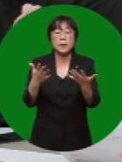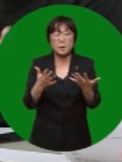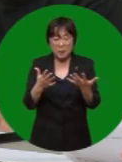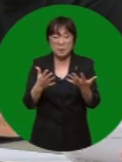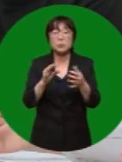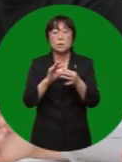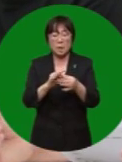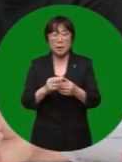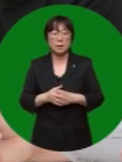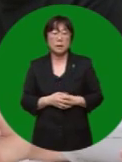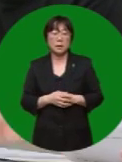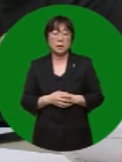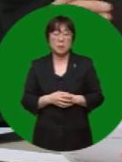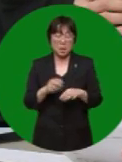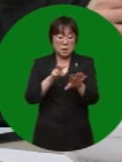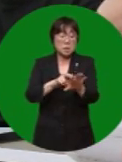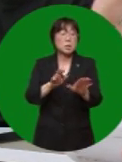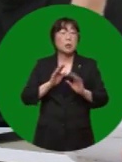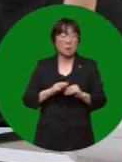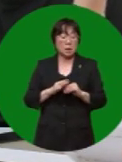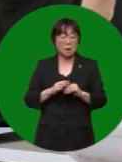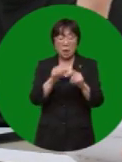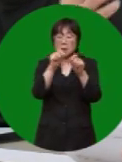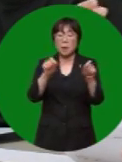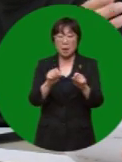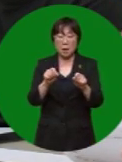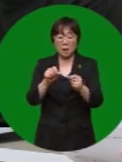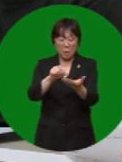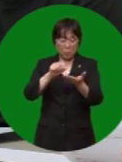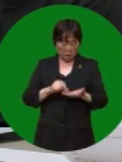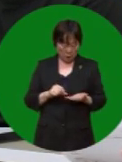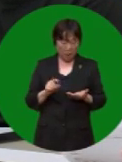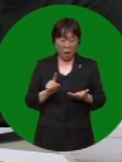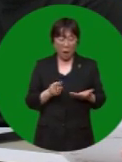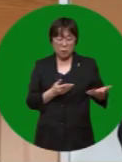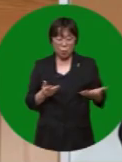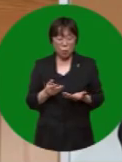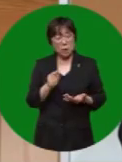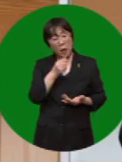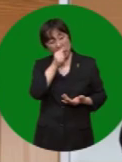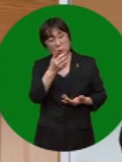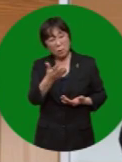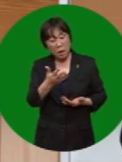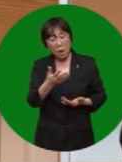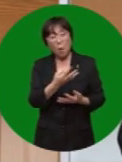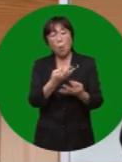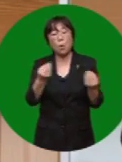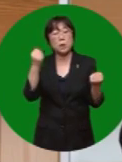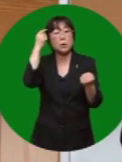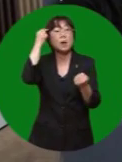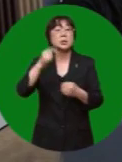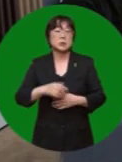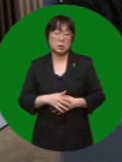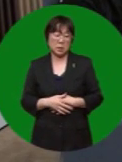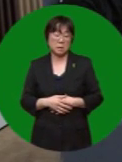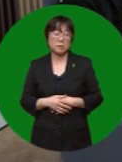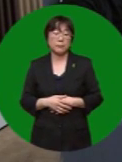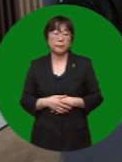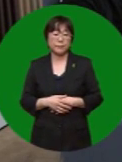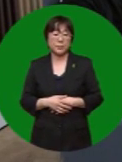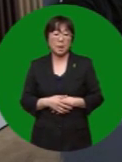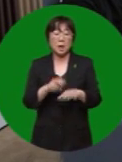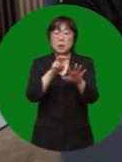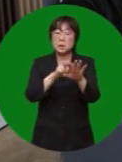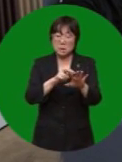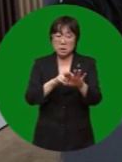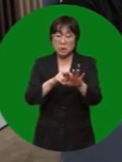で、もう診断受けても、ほな受けた結果が出てきてどうしていいか分からない人もものすごい多いように感じたんです。診